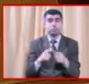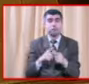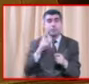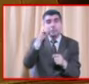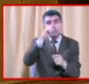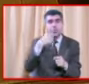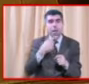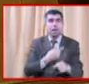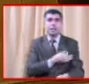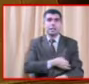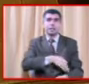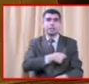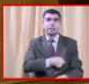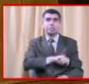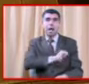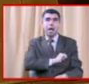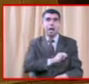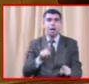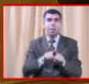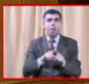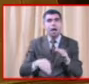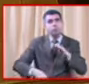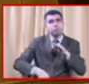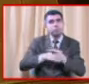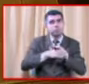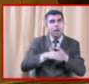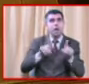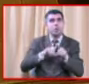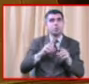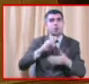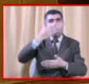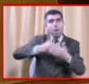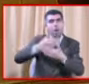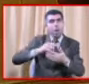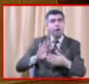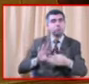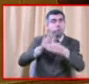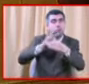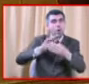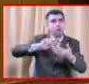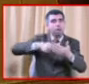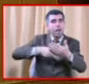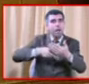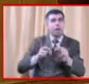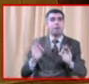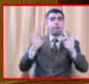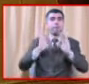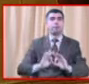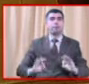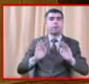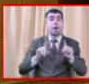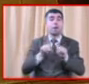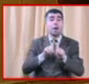الإسبانية المعنية التراب الوطني بعد فسخها للعقد الذي وقعته مع الوزارة الوصية دون تسوية وضعية